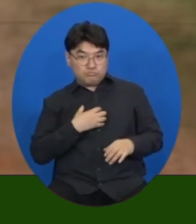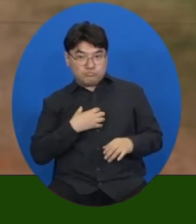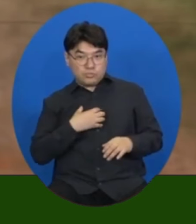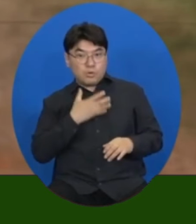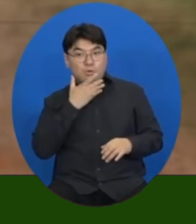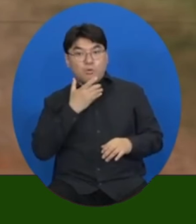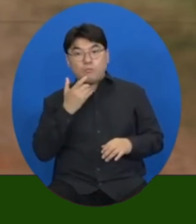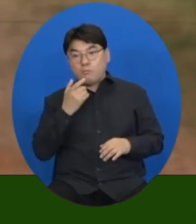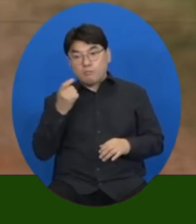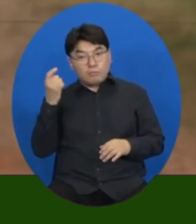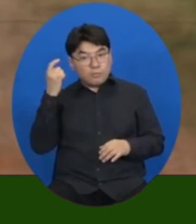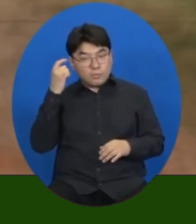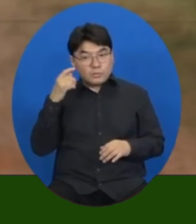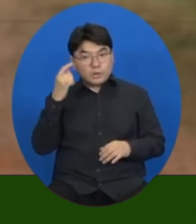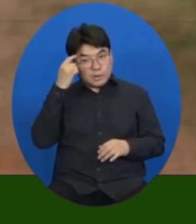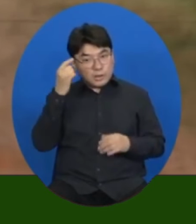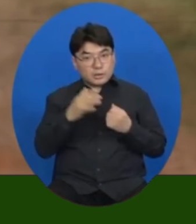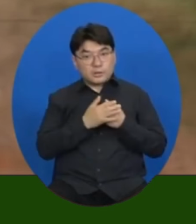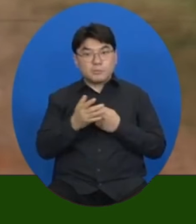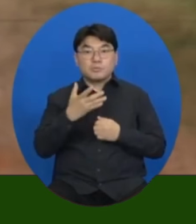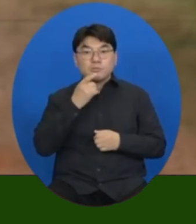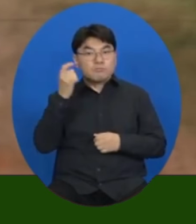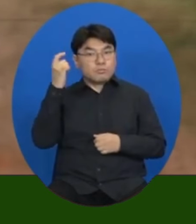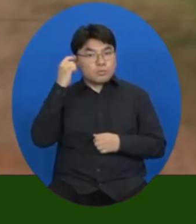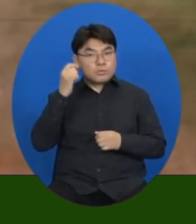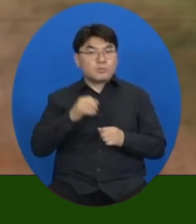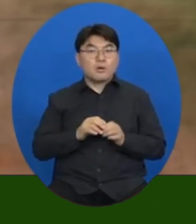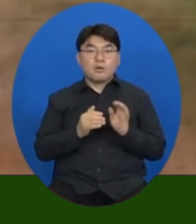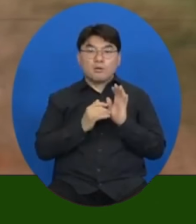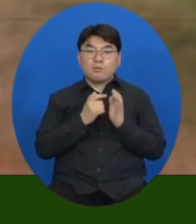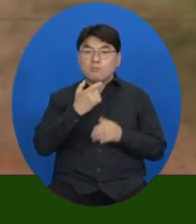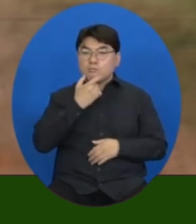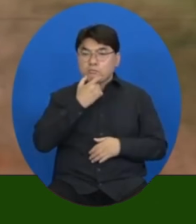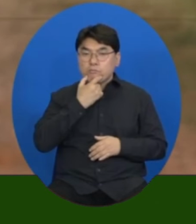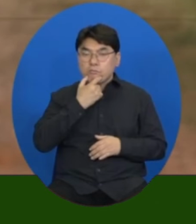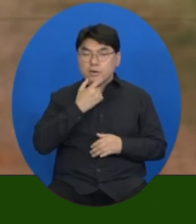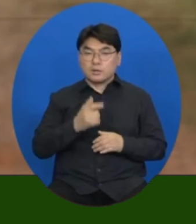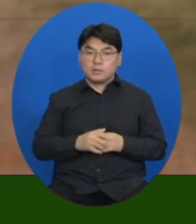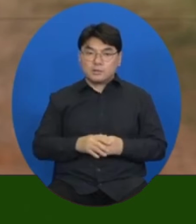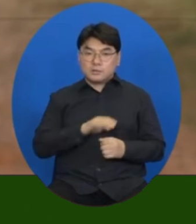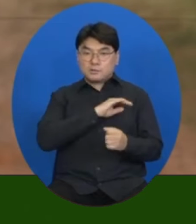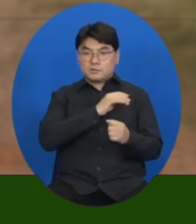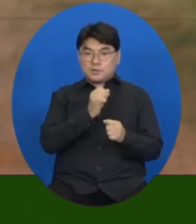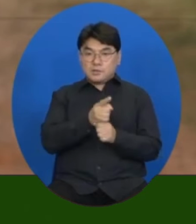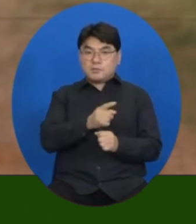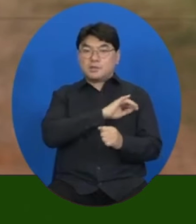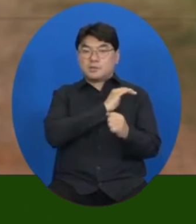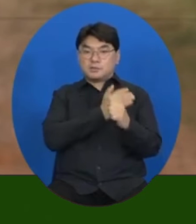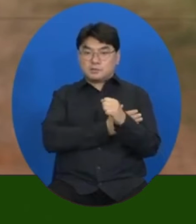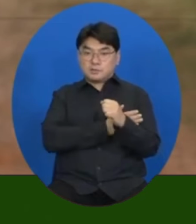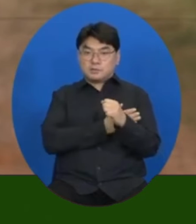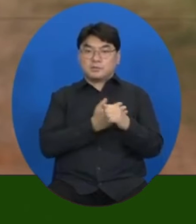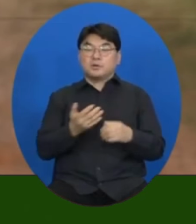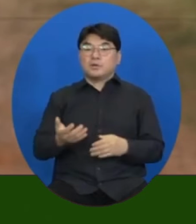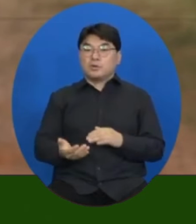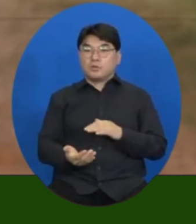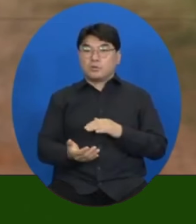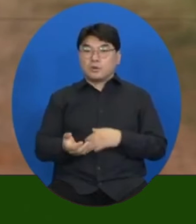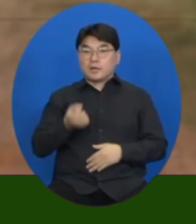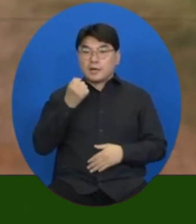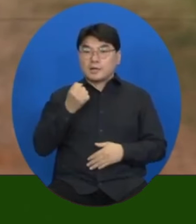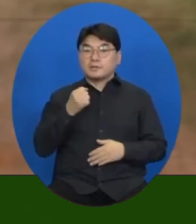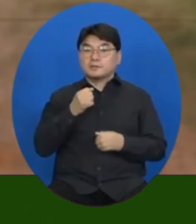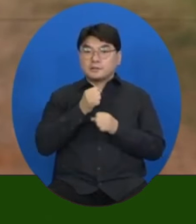거절하는 거예요 왜 뭘 지키려고 자신의 기득권을 지키려고 이런 일들 사두개인들은 바로이 정치